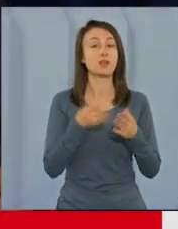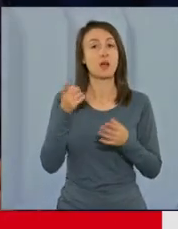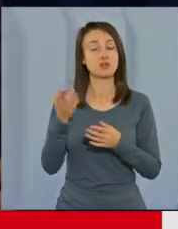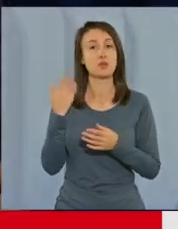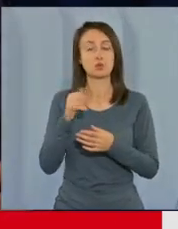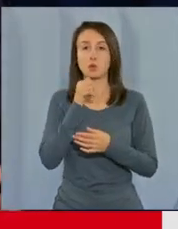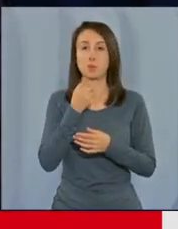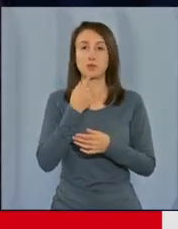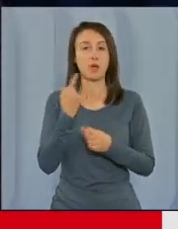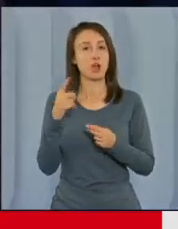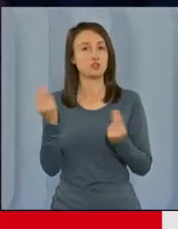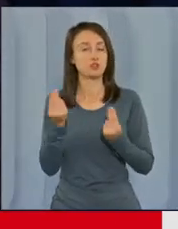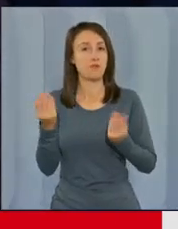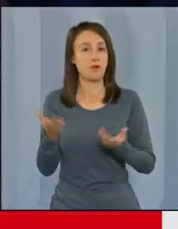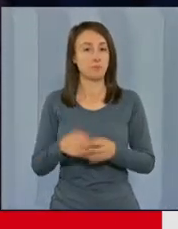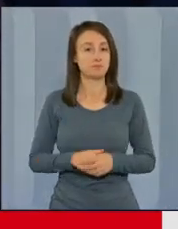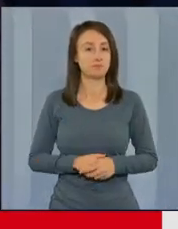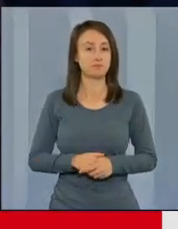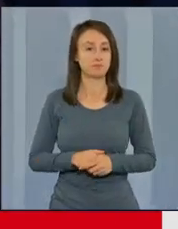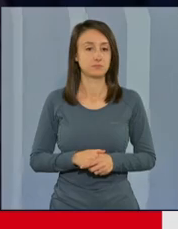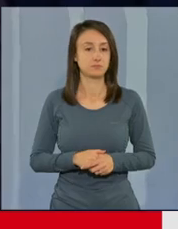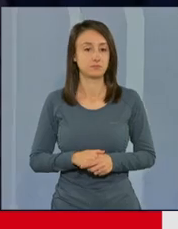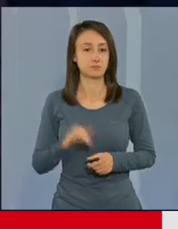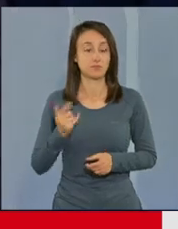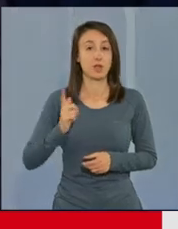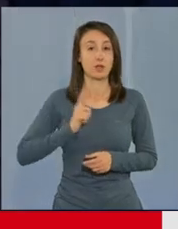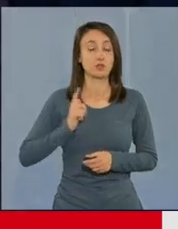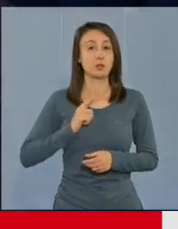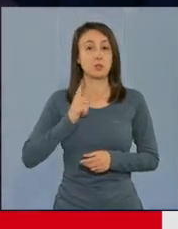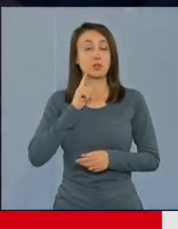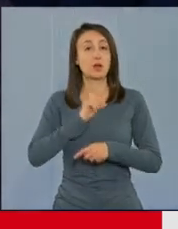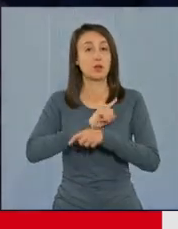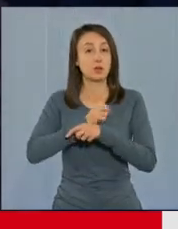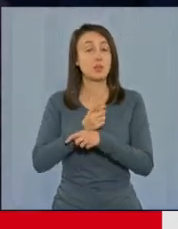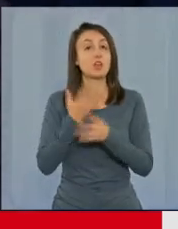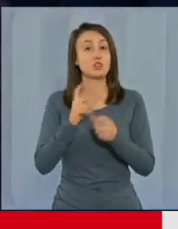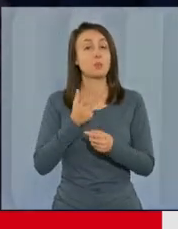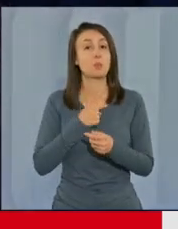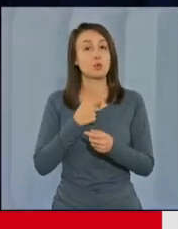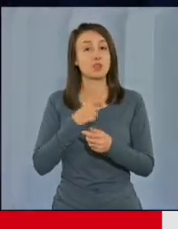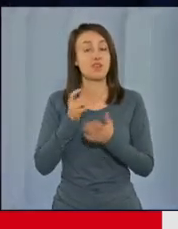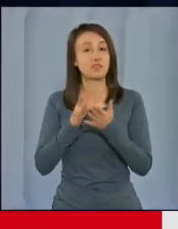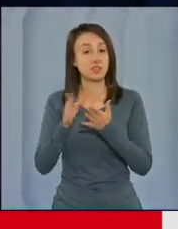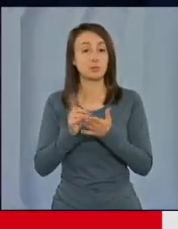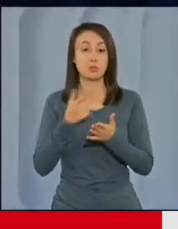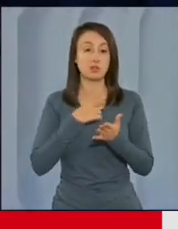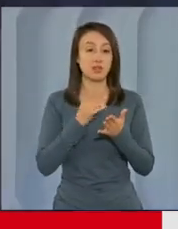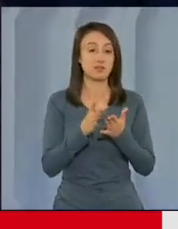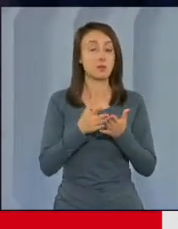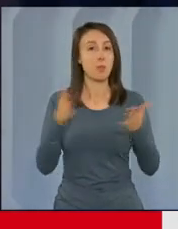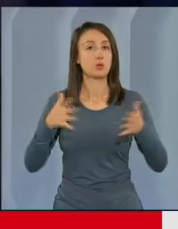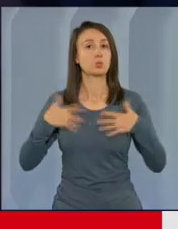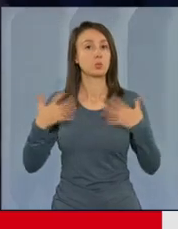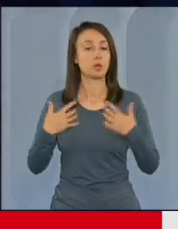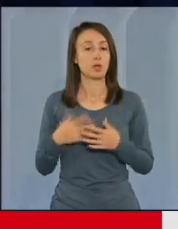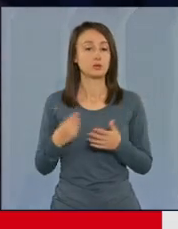n-am nimic de a face cu altceva și aștept ca de îndată ce pot să le înstrăinez, să le înstrăinez cu mare, mare bucurie. Da.